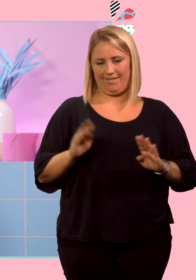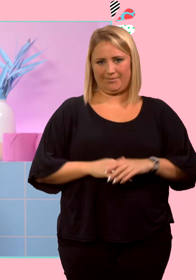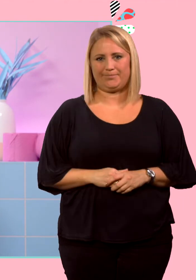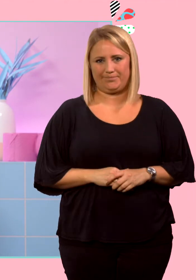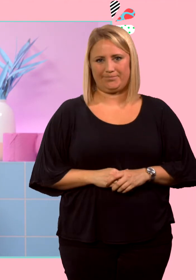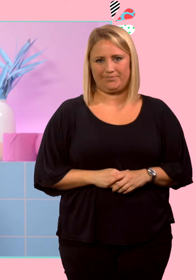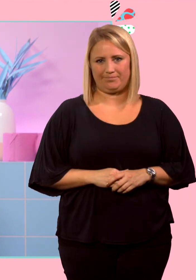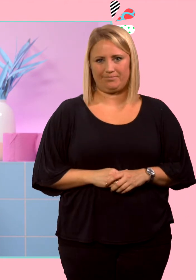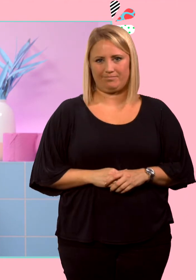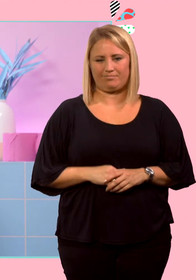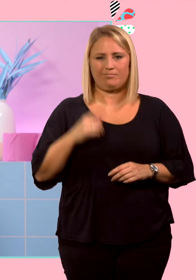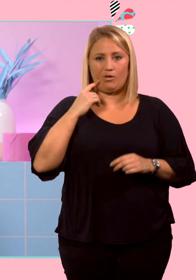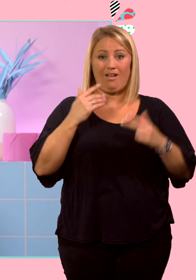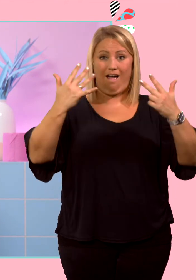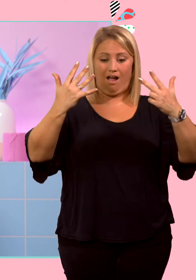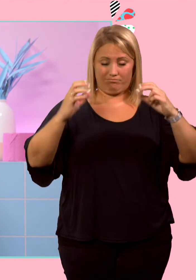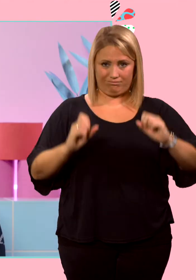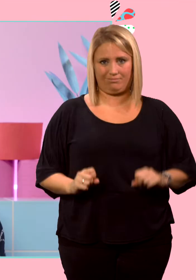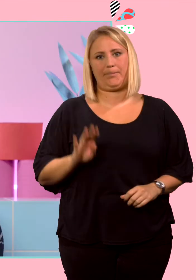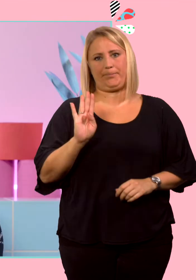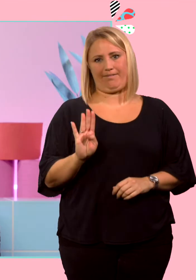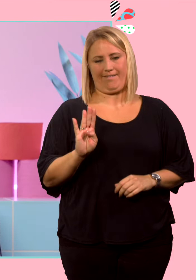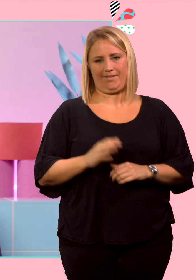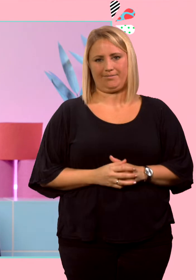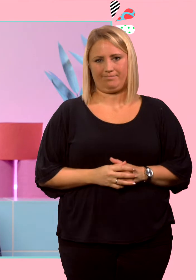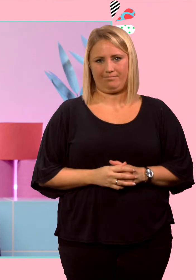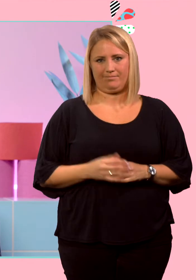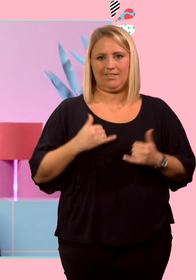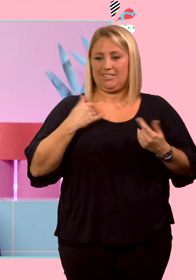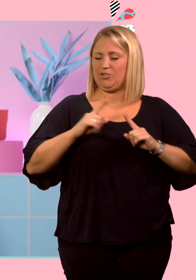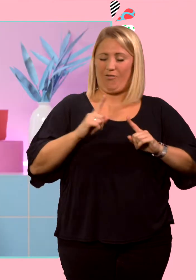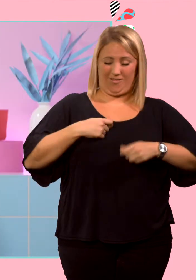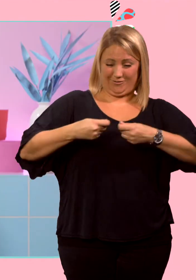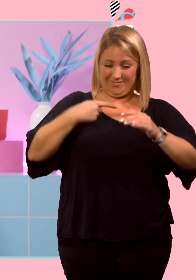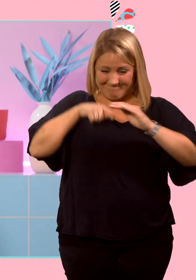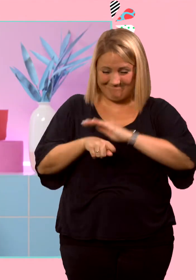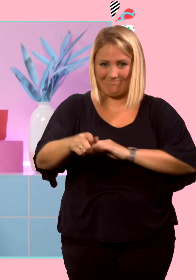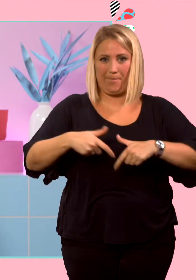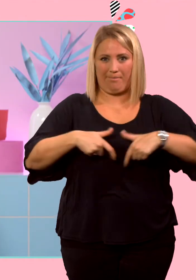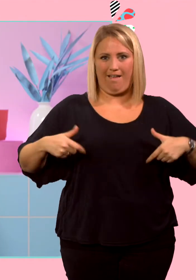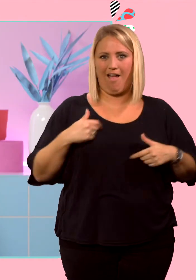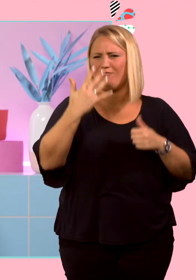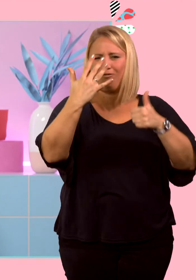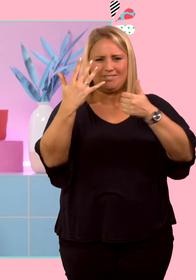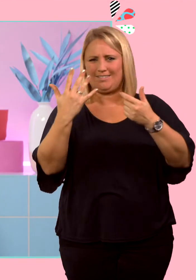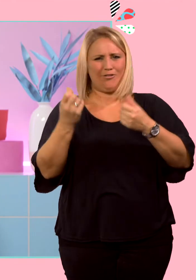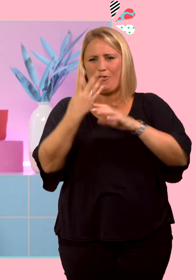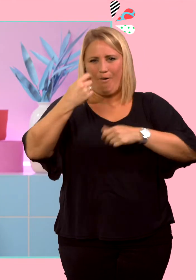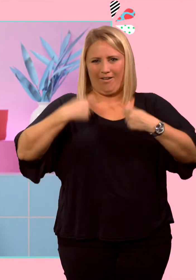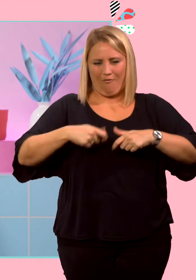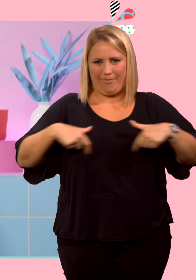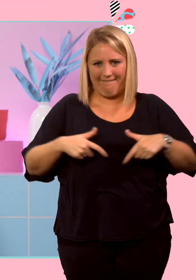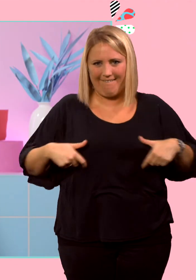Und somit 8 Nummern kleiner, als ich vorher hatte. Ich bin direkt zu einem BH-Laden gegangen und habe mir erstmal direkt 5, 6 neue BHs